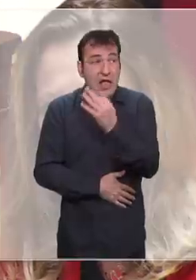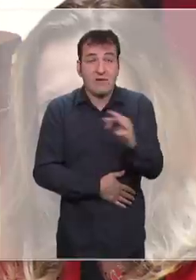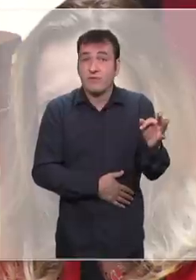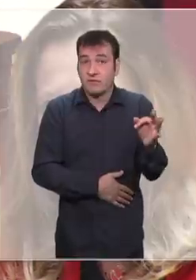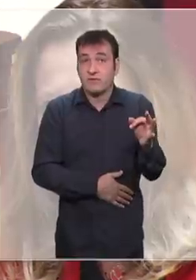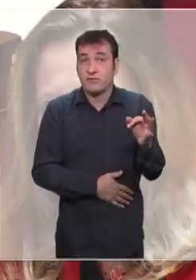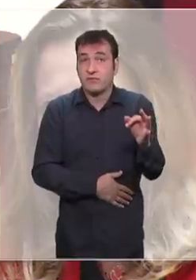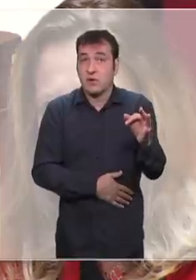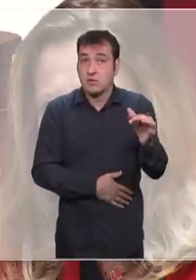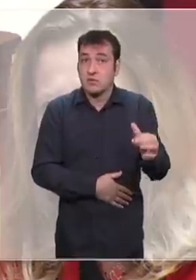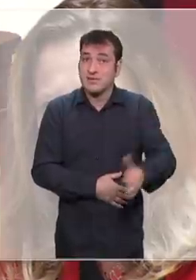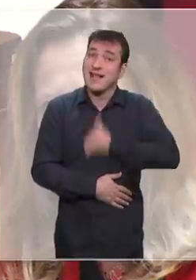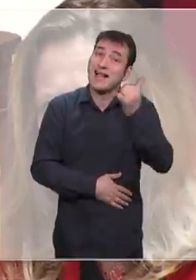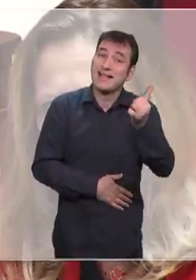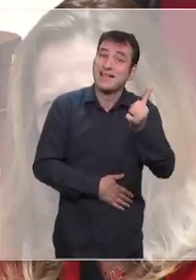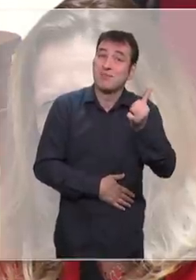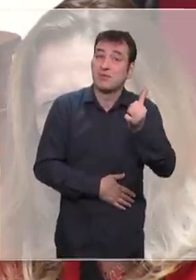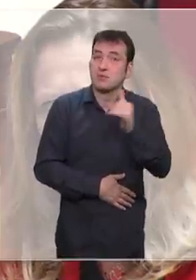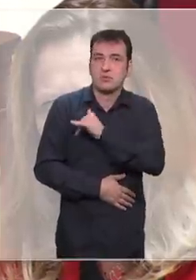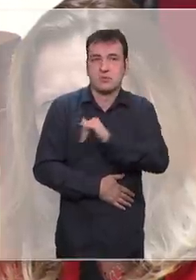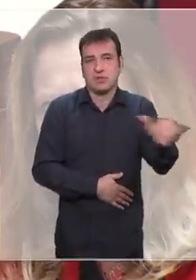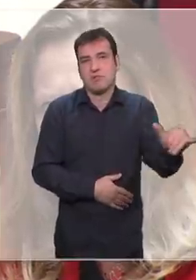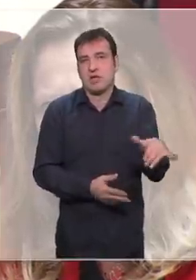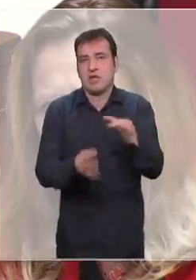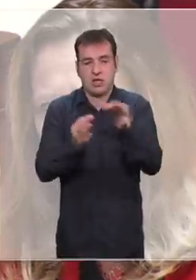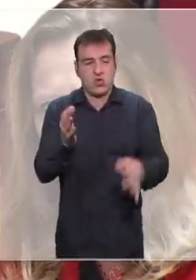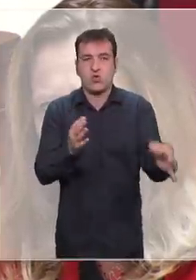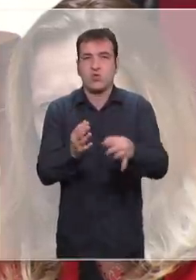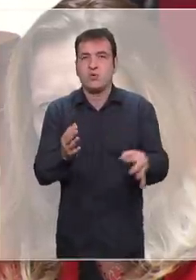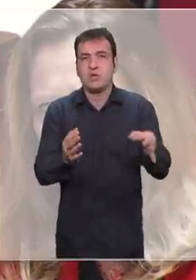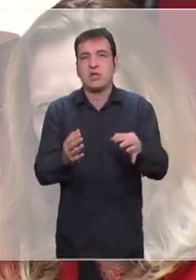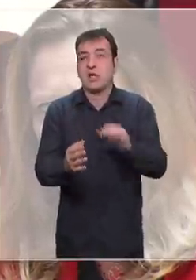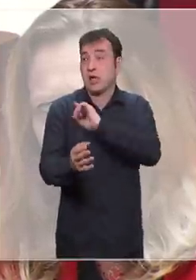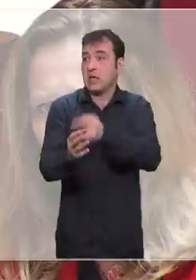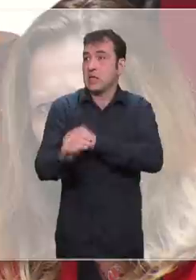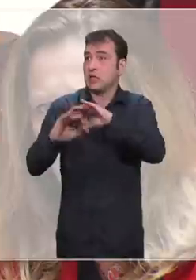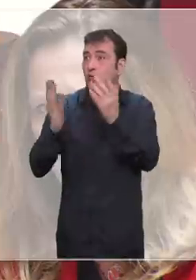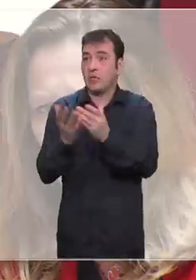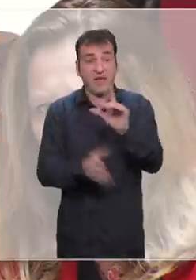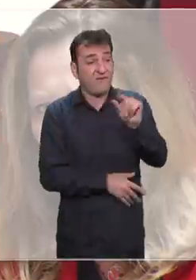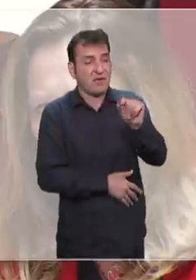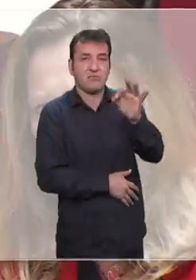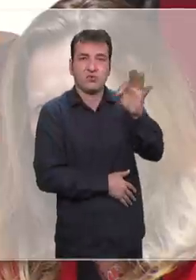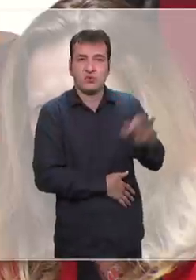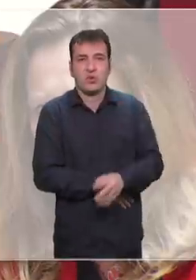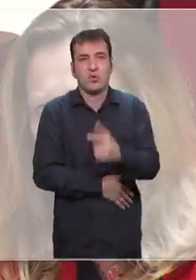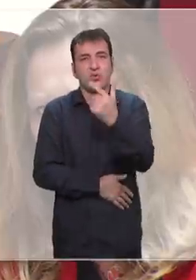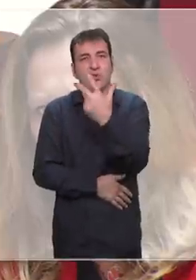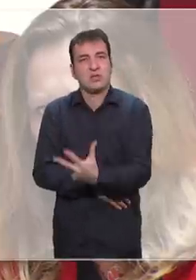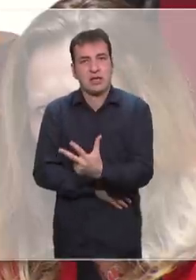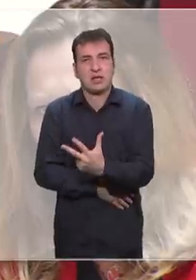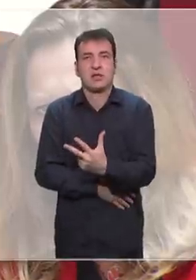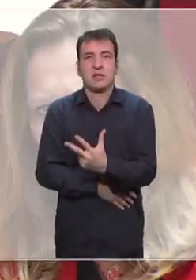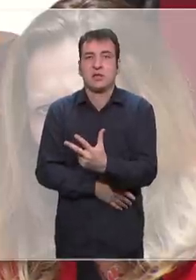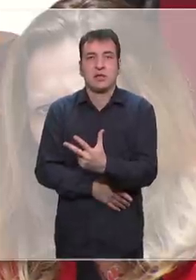été indépendante énergétiquement. Le nucléaire, c'est 20% de notre énergie totale. 2/3 de notre énergie